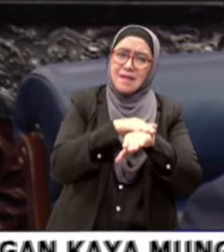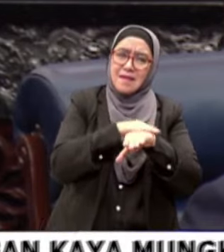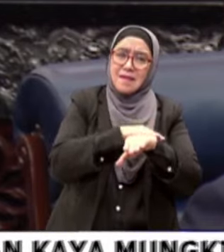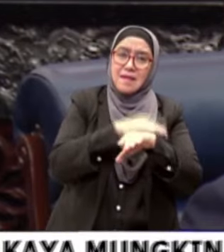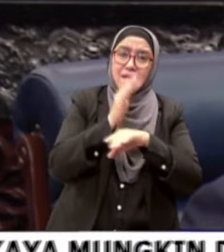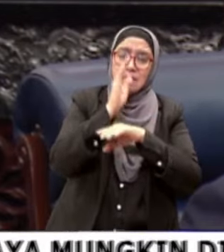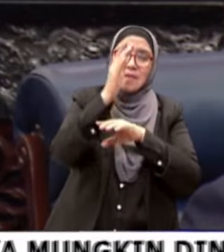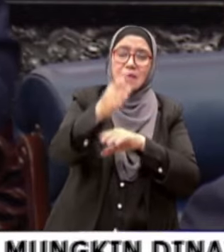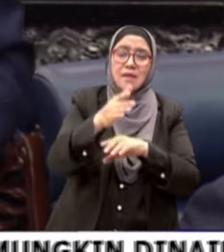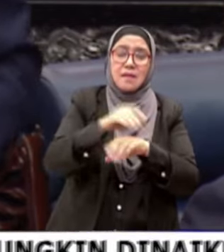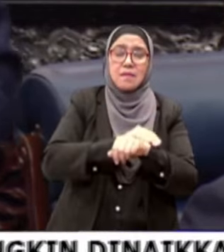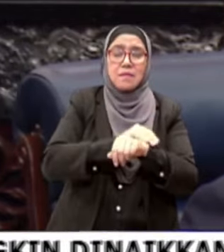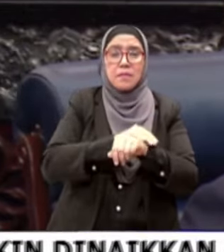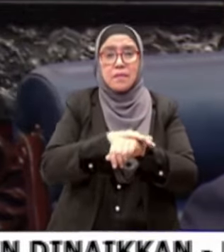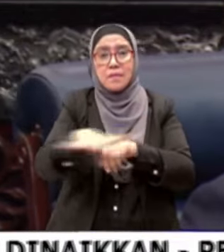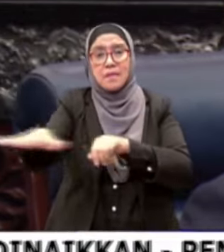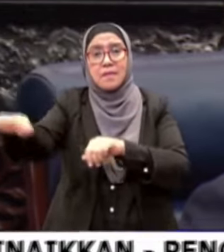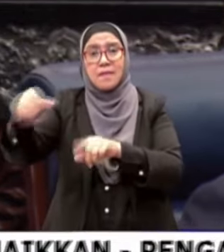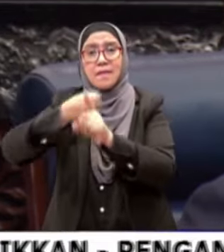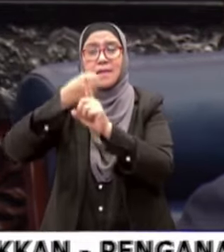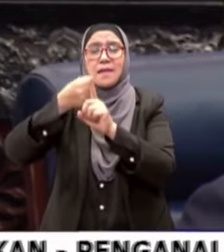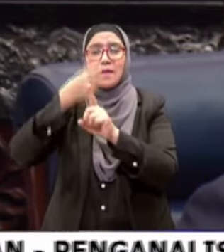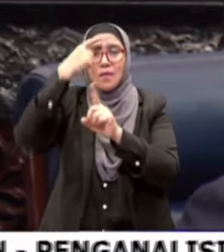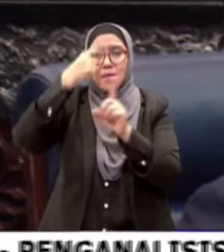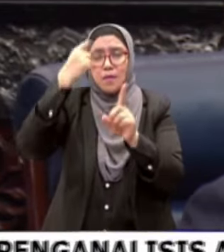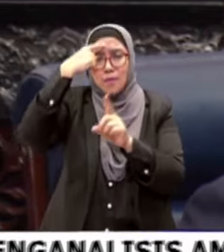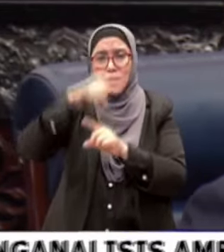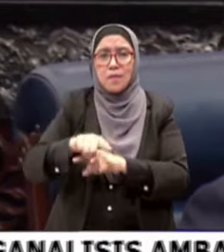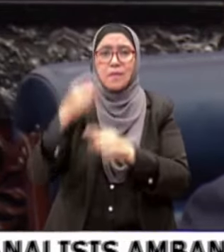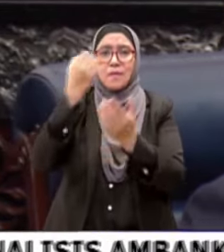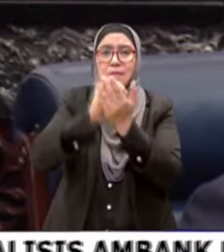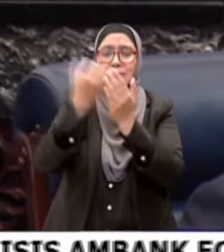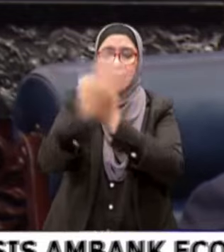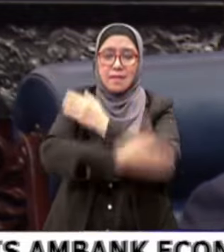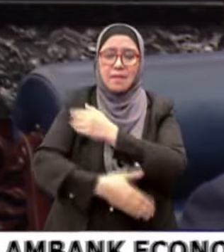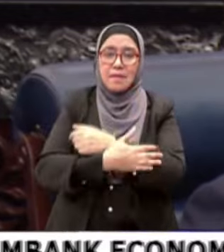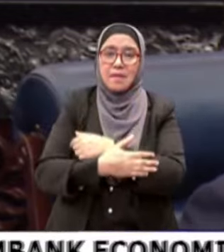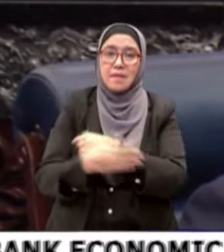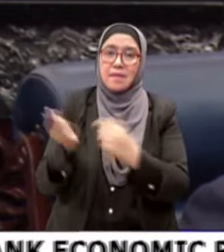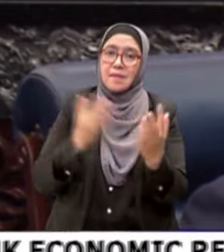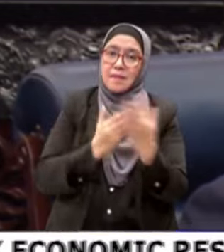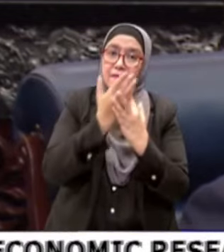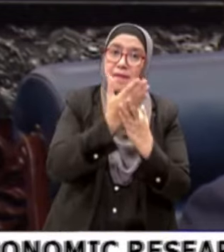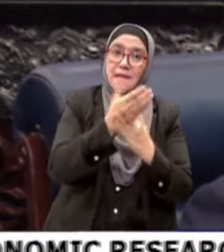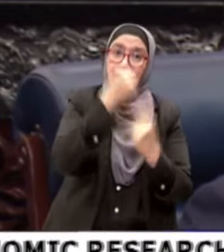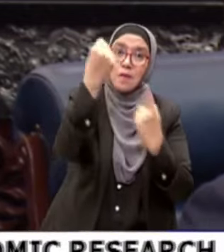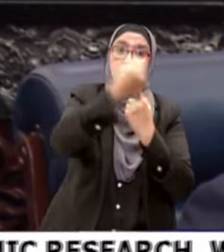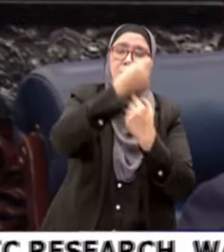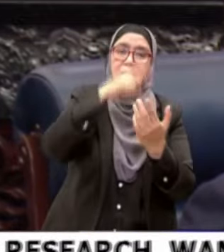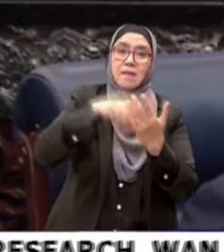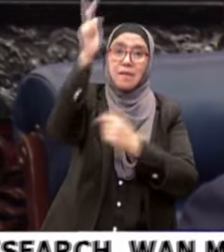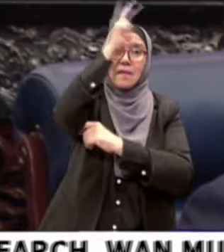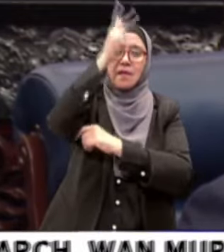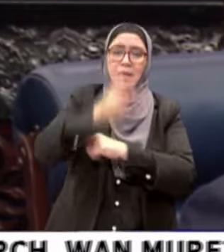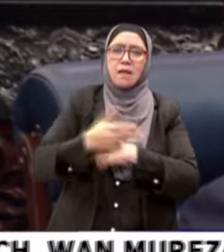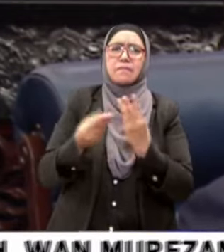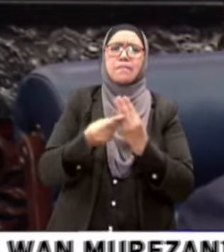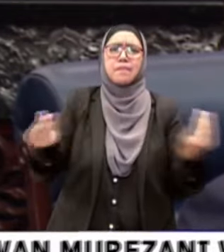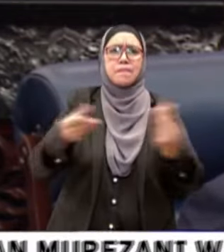negara menyadari situasi ini kerajaan akan menyelesaikan dengan segera